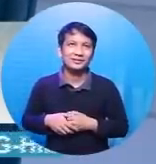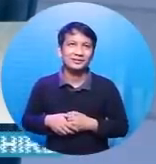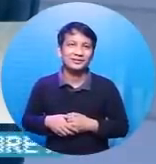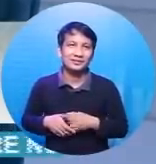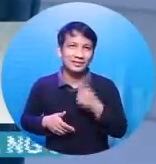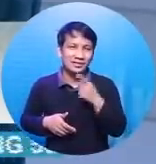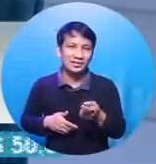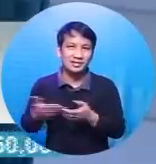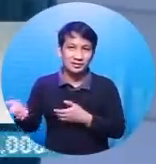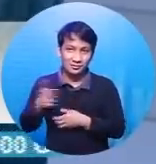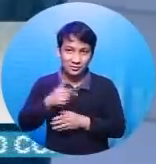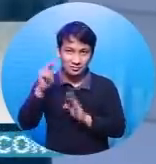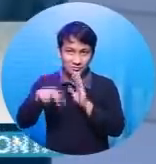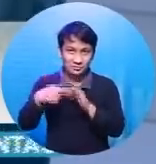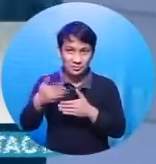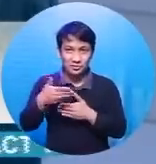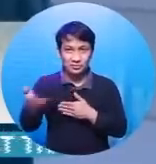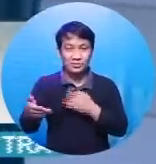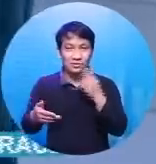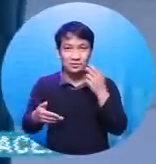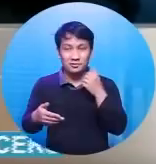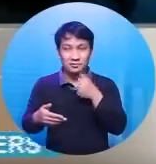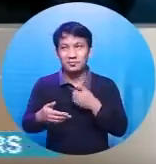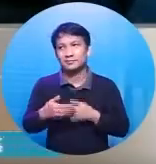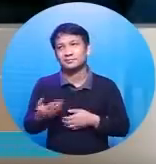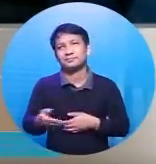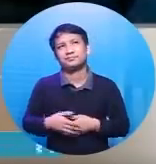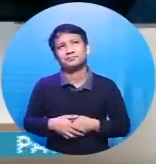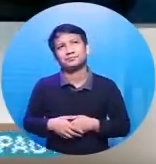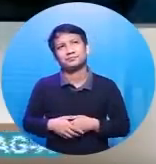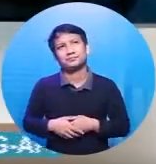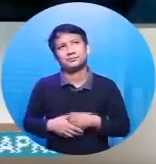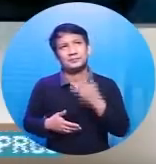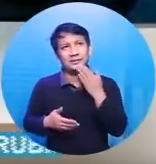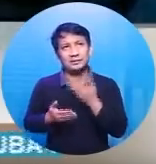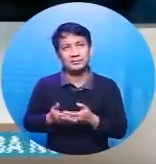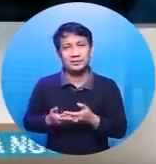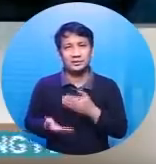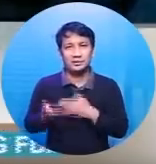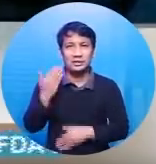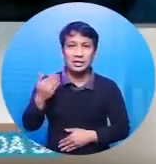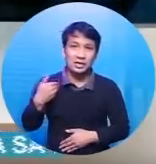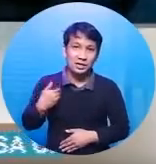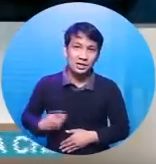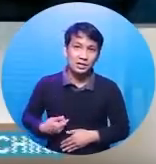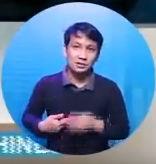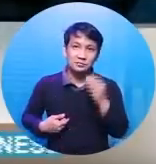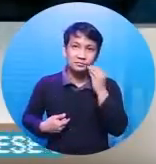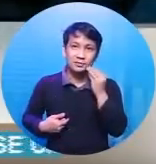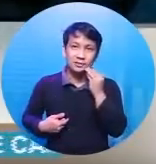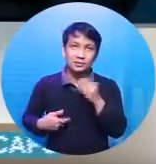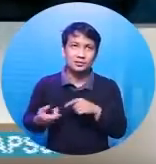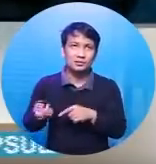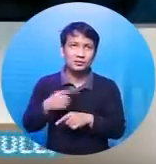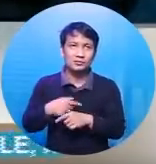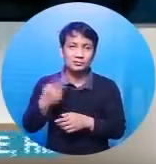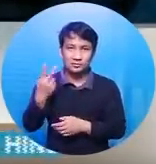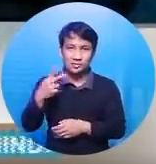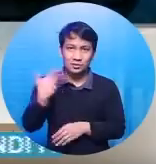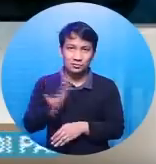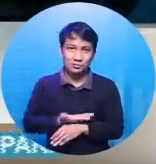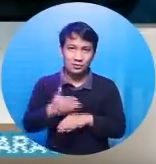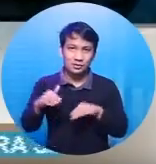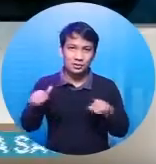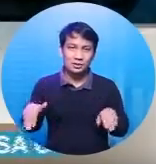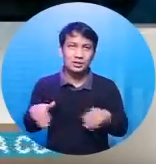Ito, yung video ni Madam, pakita natin. Magandang araw po, Idol Rafi. Ako po si Mildred Gamotlong at may dalawa pong anak